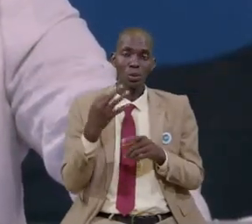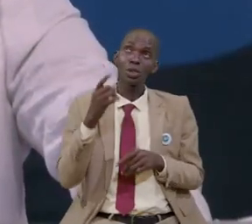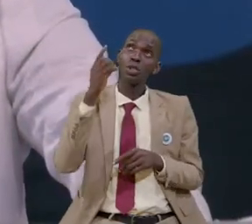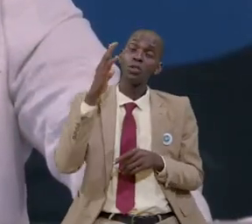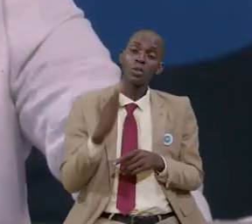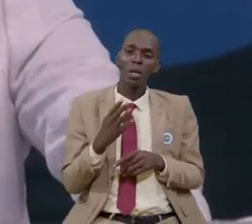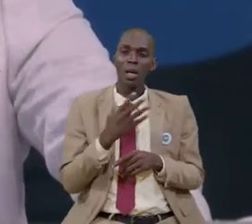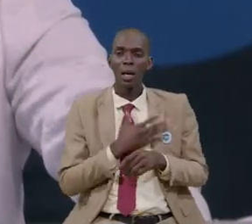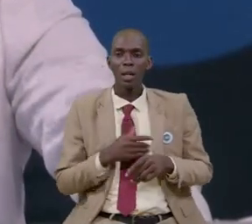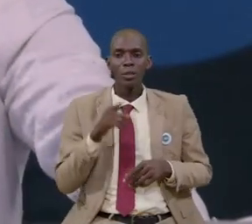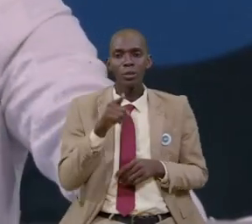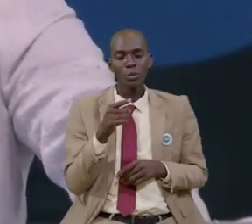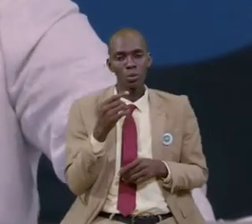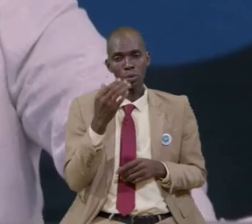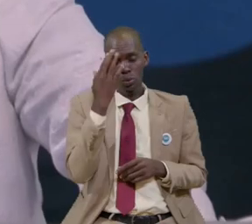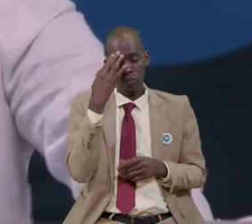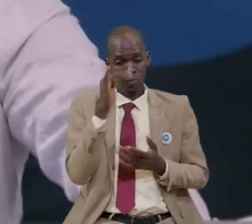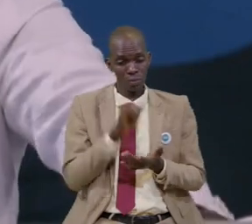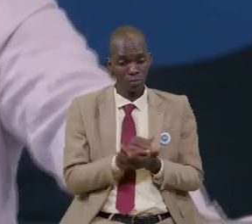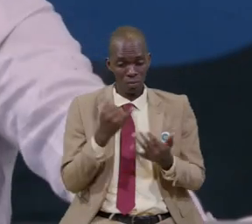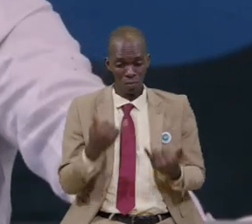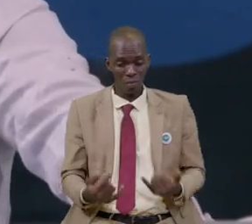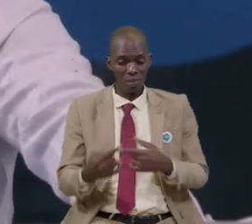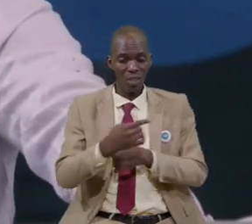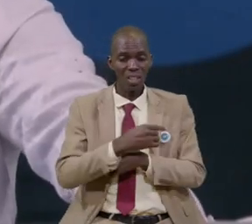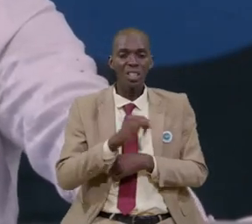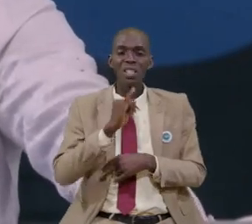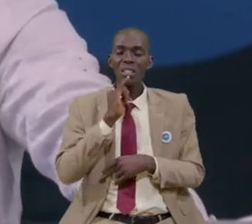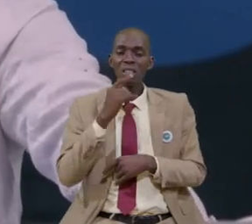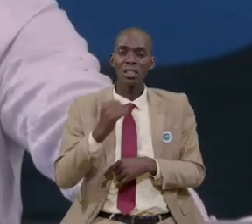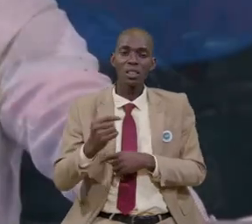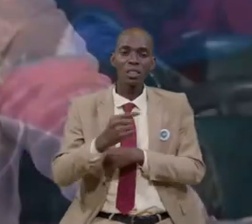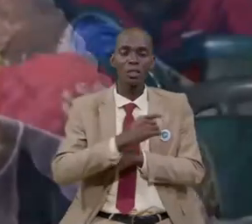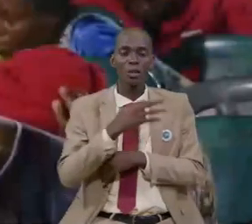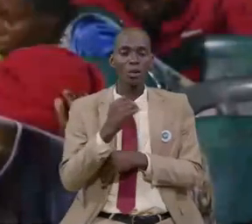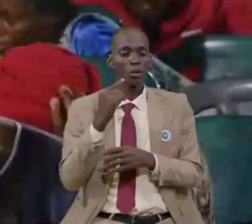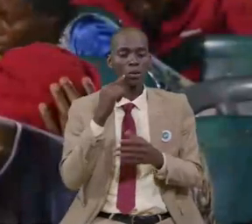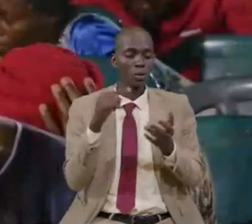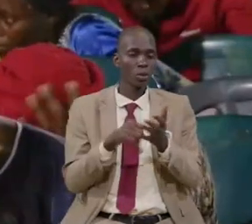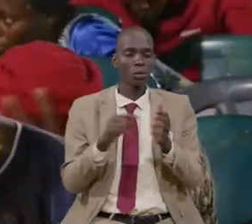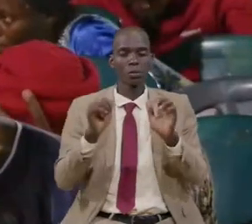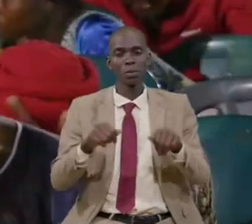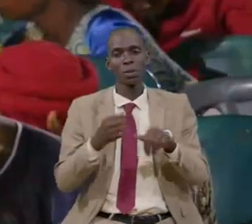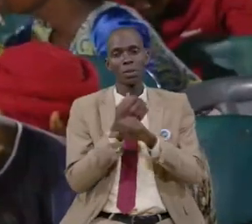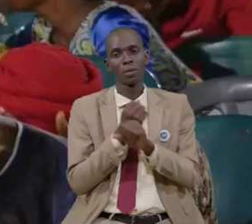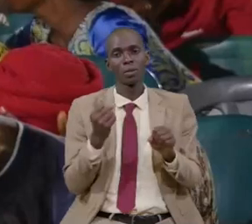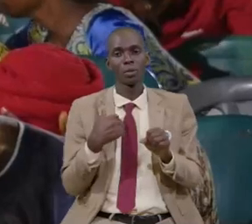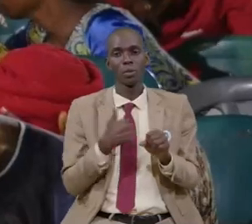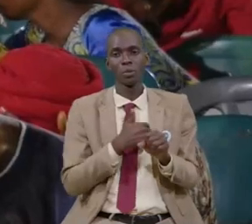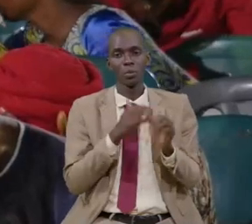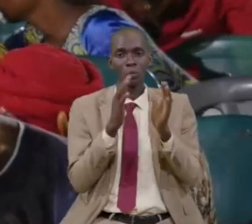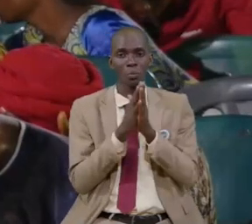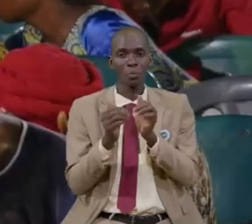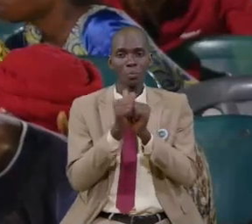avez vu que voici le jour de votre salut remarquable. Nous allons prier ensemble.